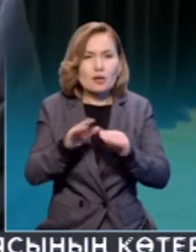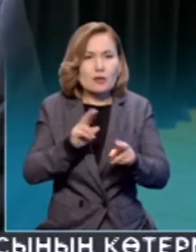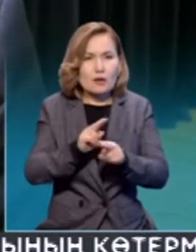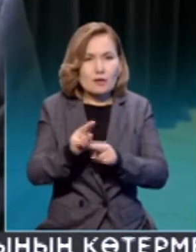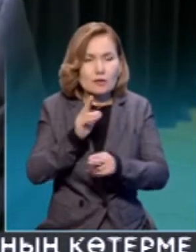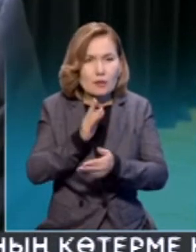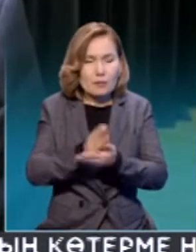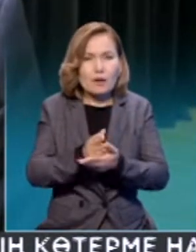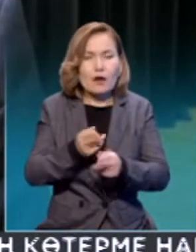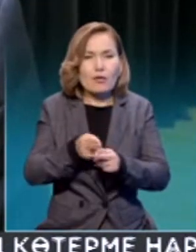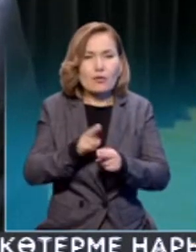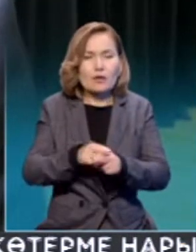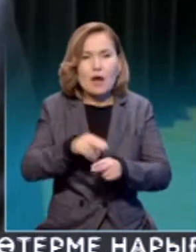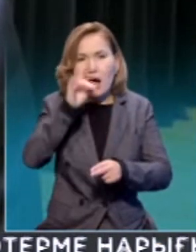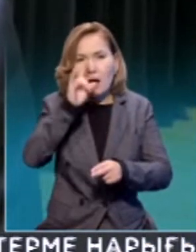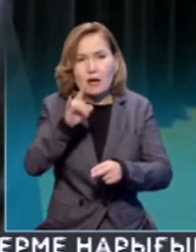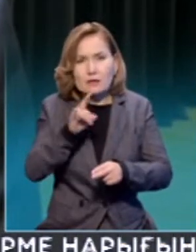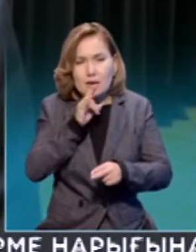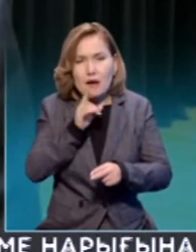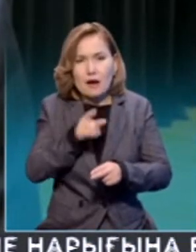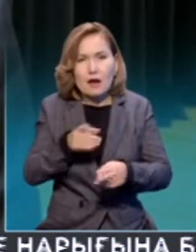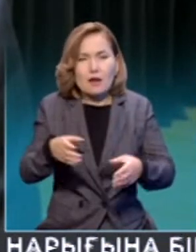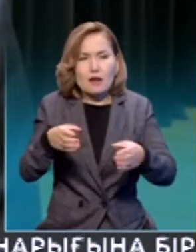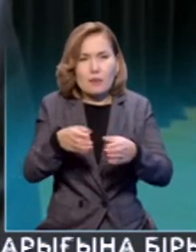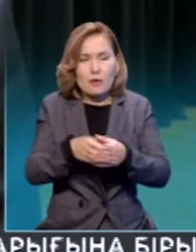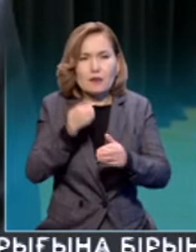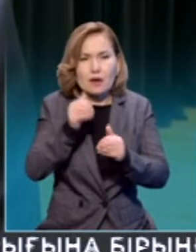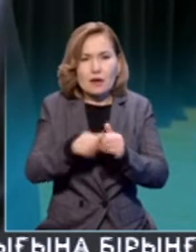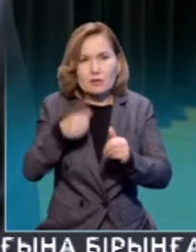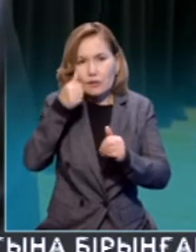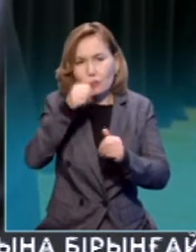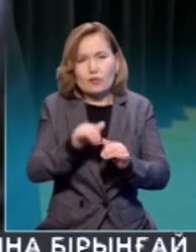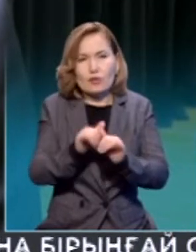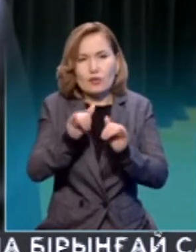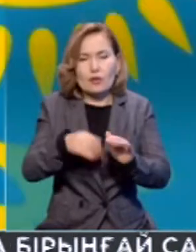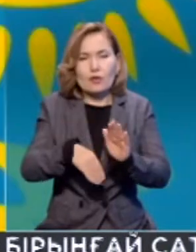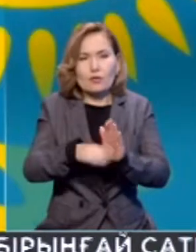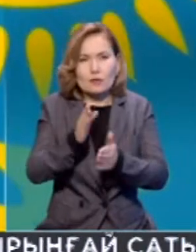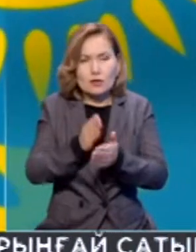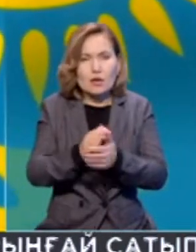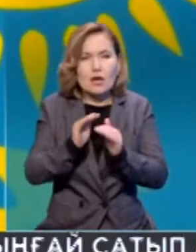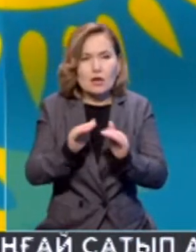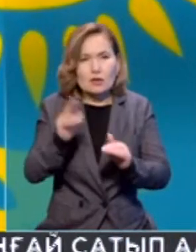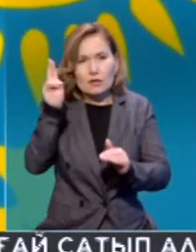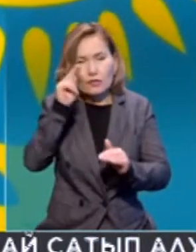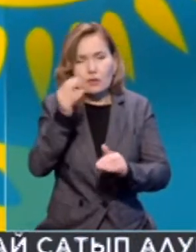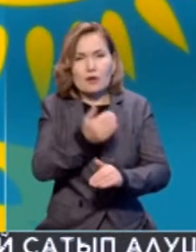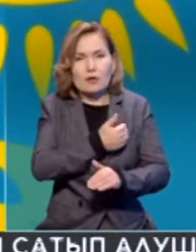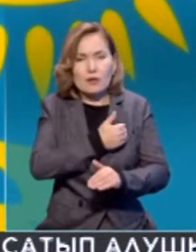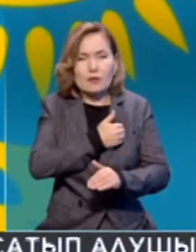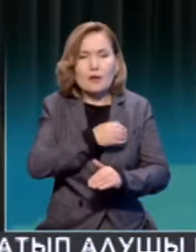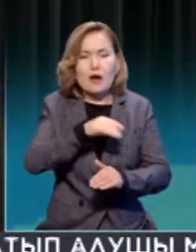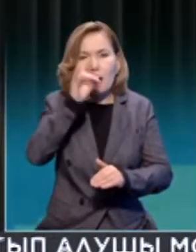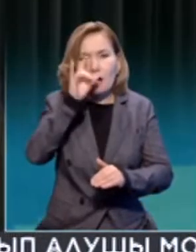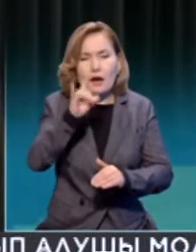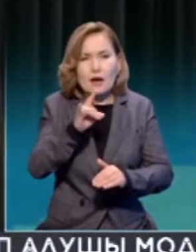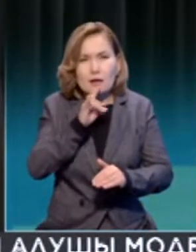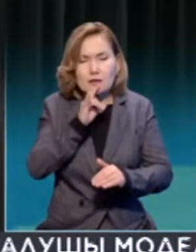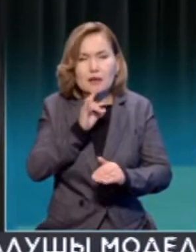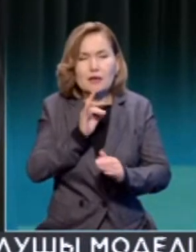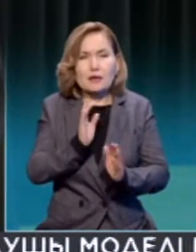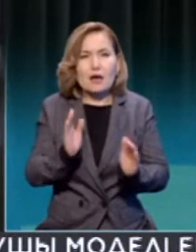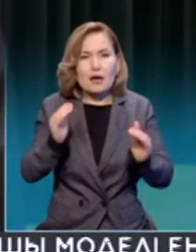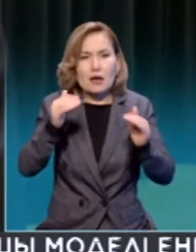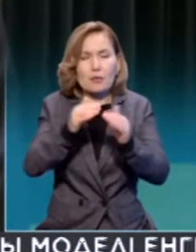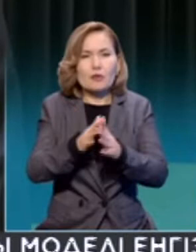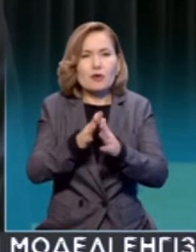демек, диаспораның қатарында осындай қажеттіліктің барын көрсетіп отыр. Қазақтың шаңырағы,